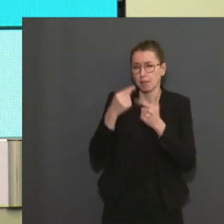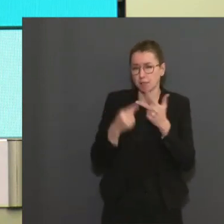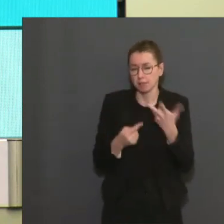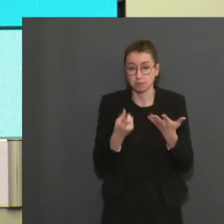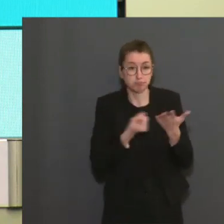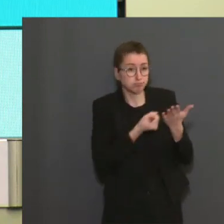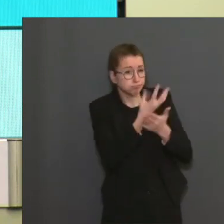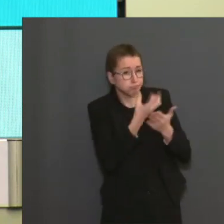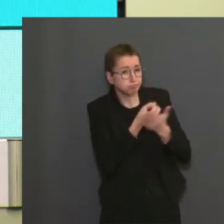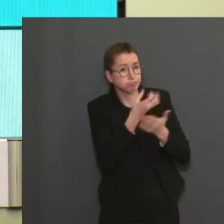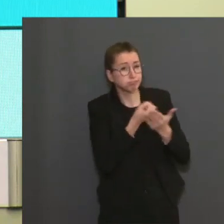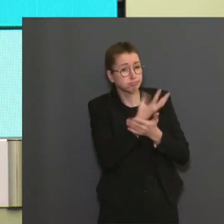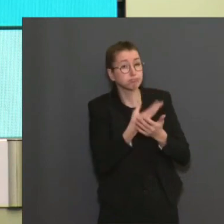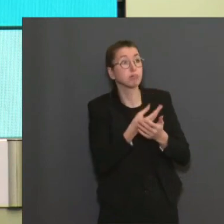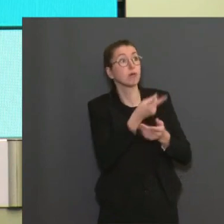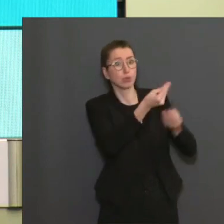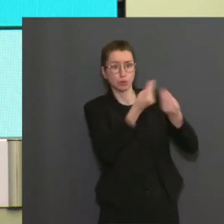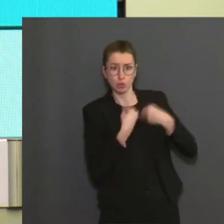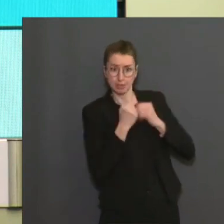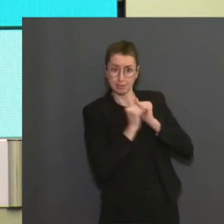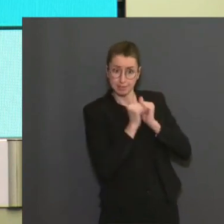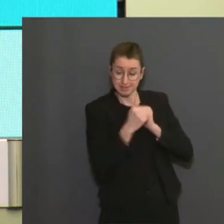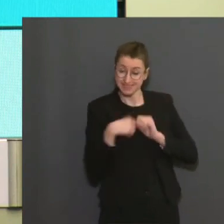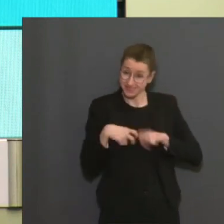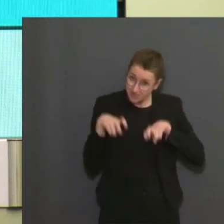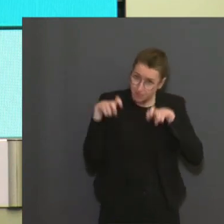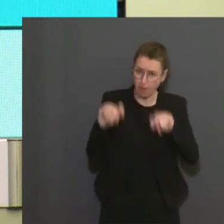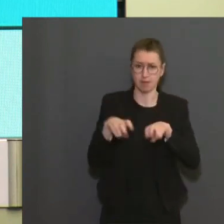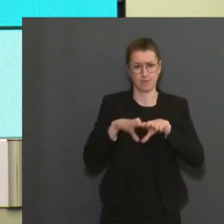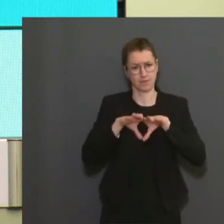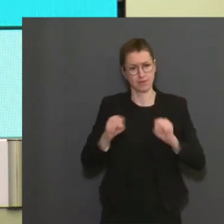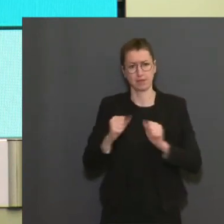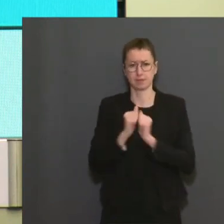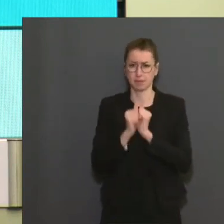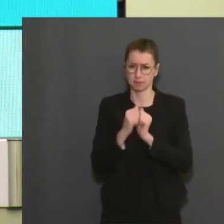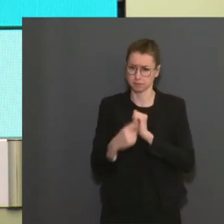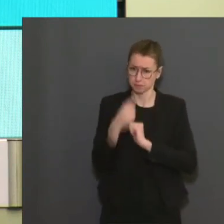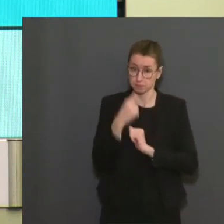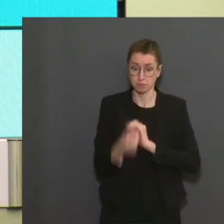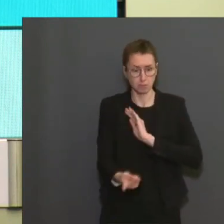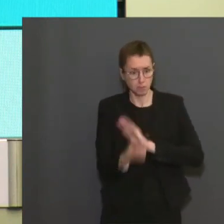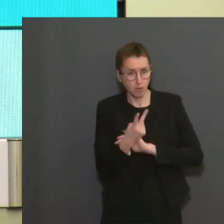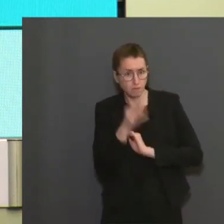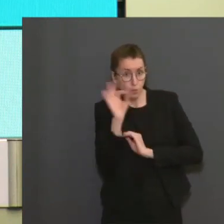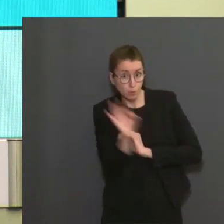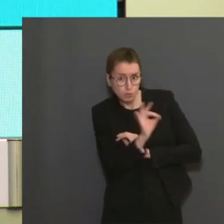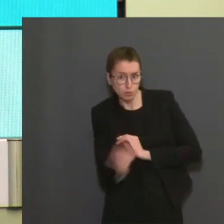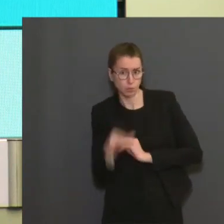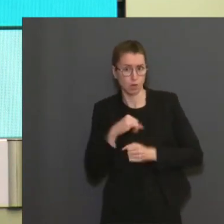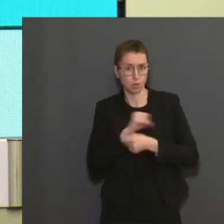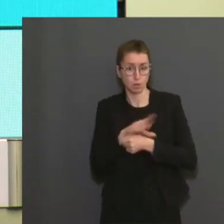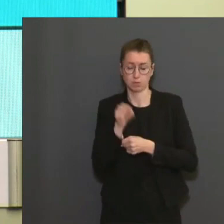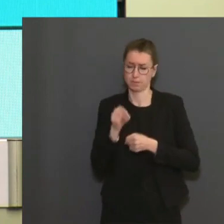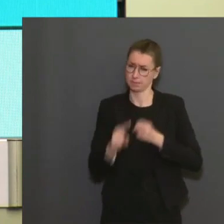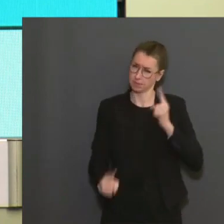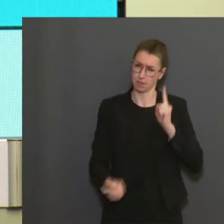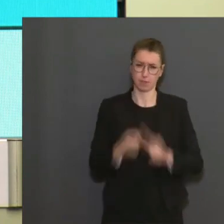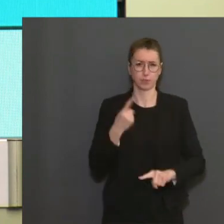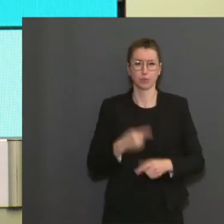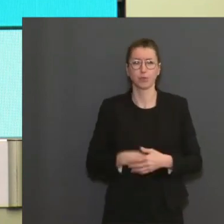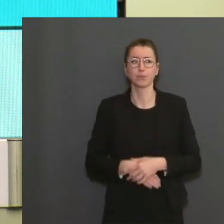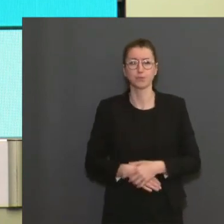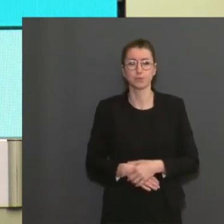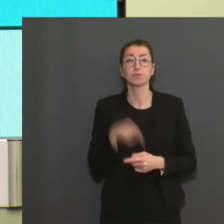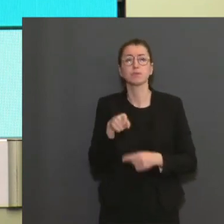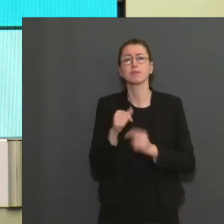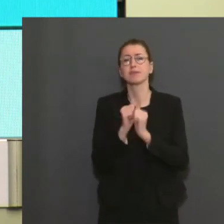effectué pour savoir si vous êtes porteur ou pas du virus. Un test peut sauver des vies, pas la vôtre, vous